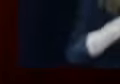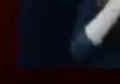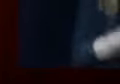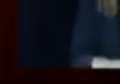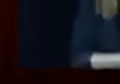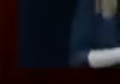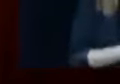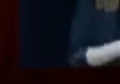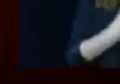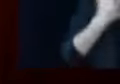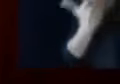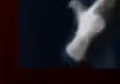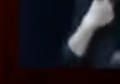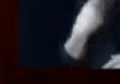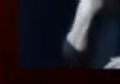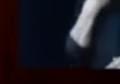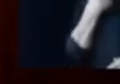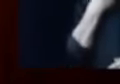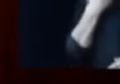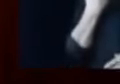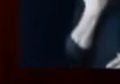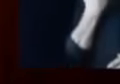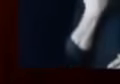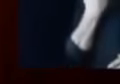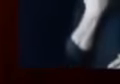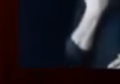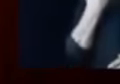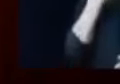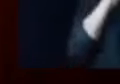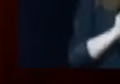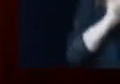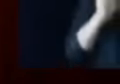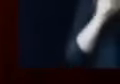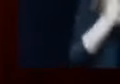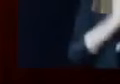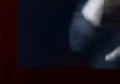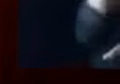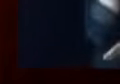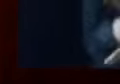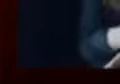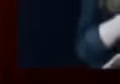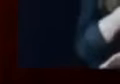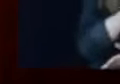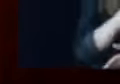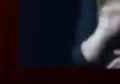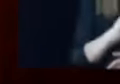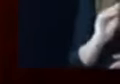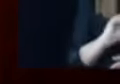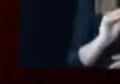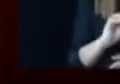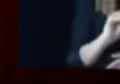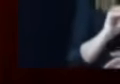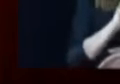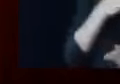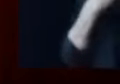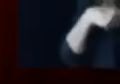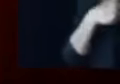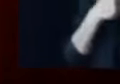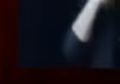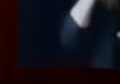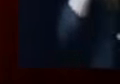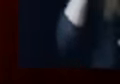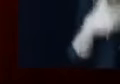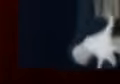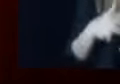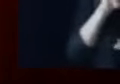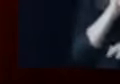fatto le persone sgomberate, Presidente. E deve sapere che 25 famiglie Rom andranno a vivere